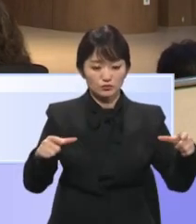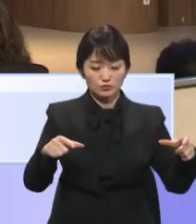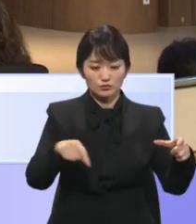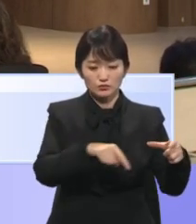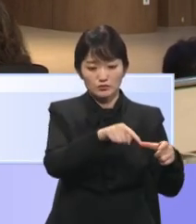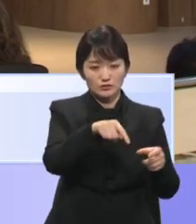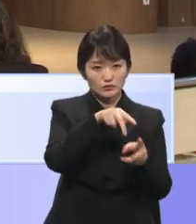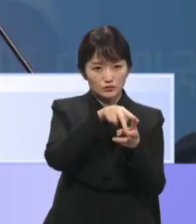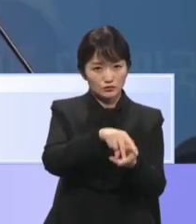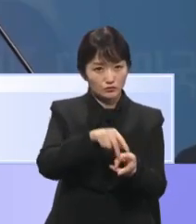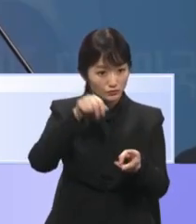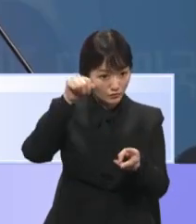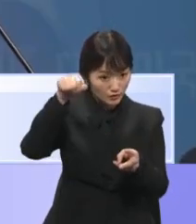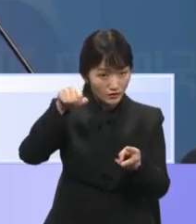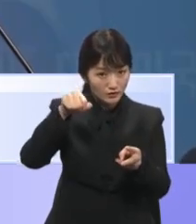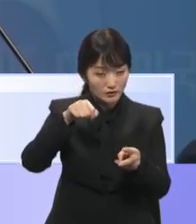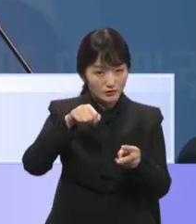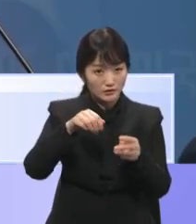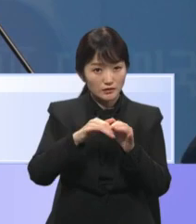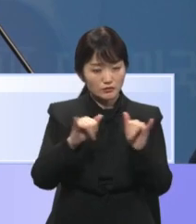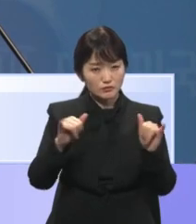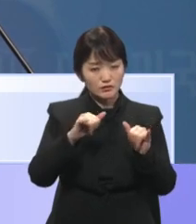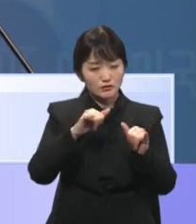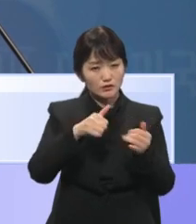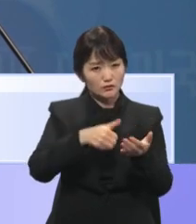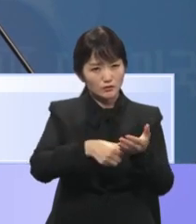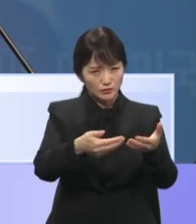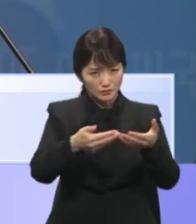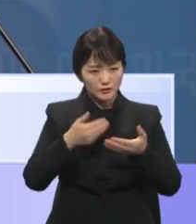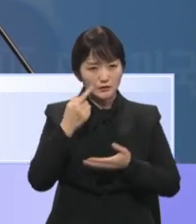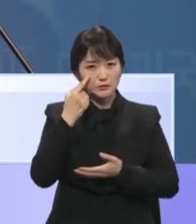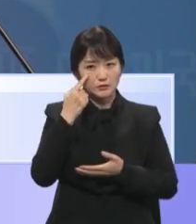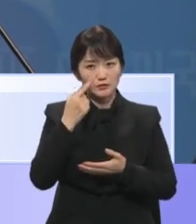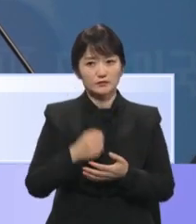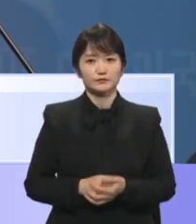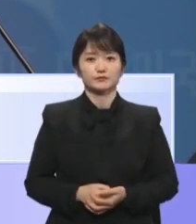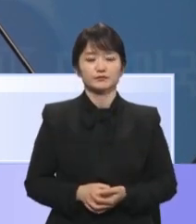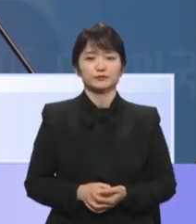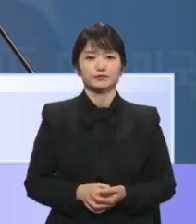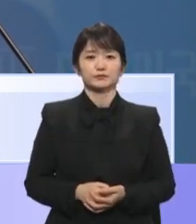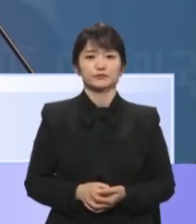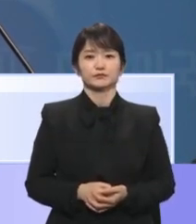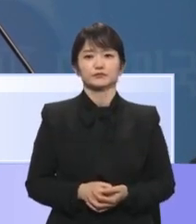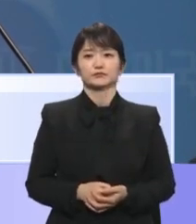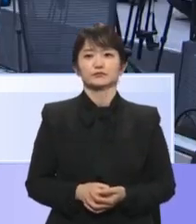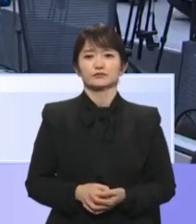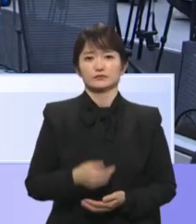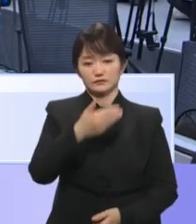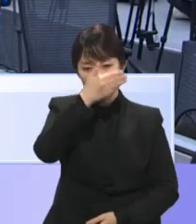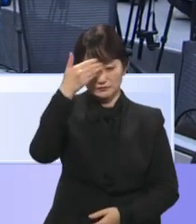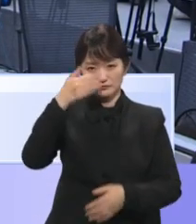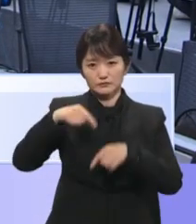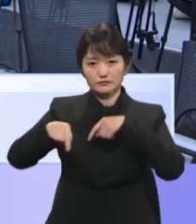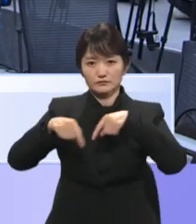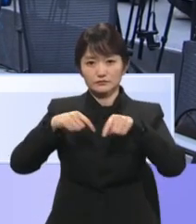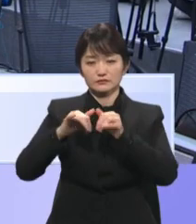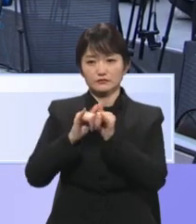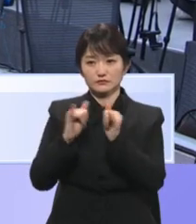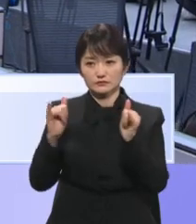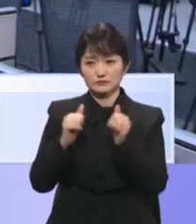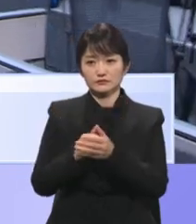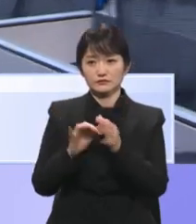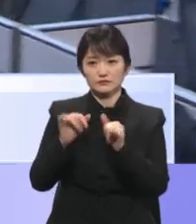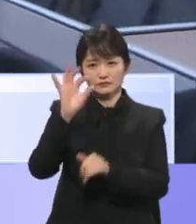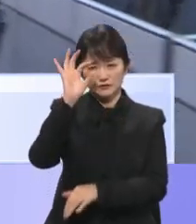본인이 한 평가를 받아보겠다고 하는 것이기 때문에 저는 뭐 거기에 대해서는 뭐 이견은 없습니다마는 뭔가 좀 젊은 정치인들에 대해서 그래도 국민들이